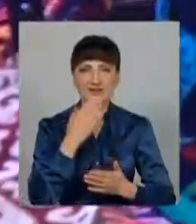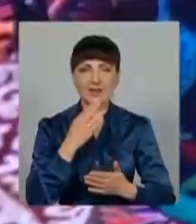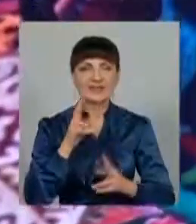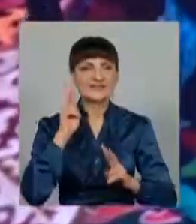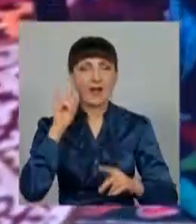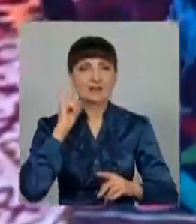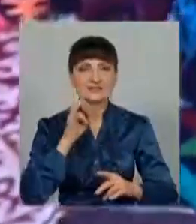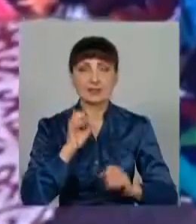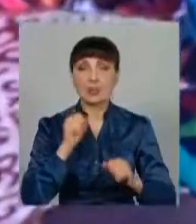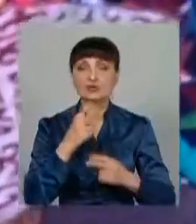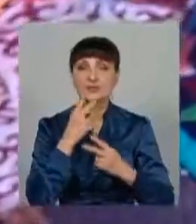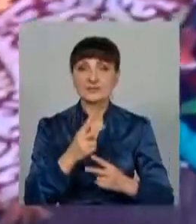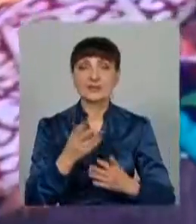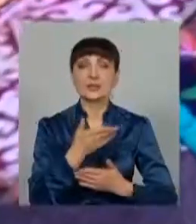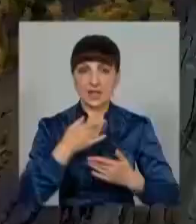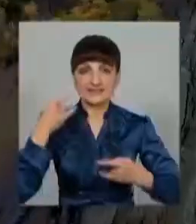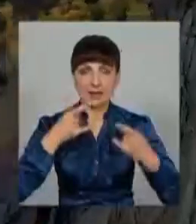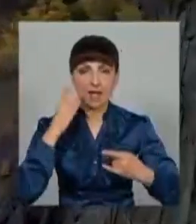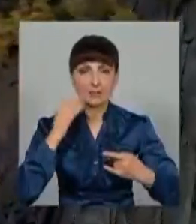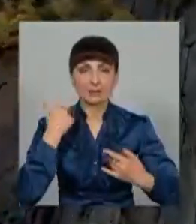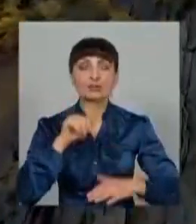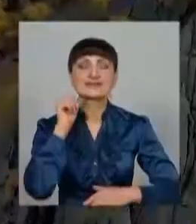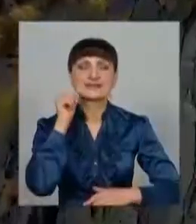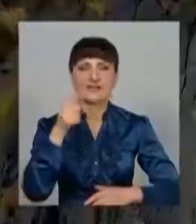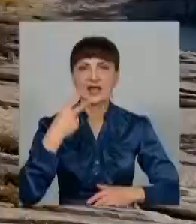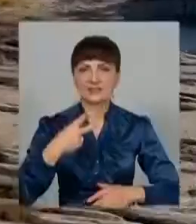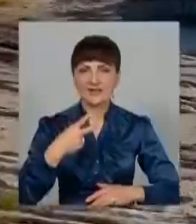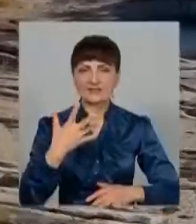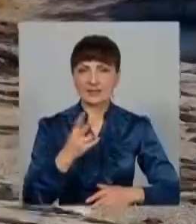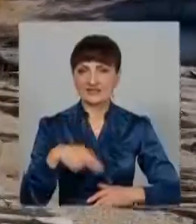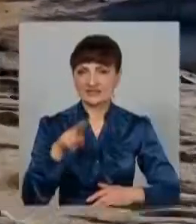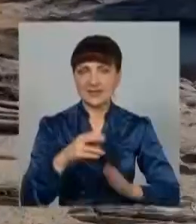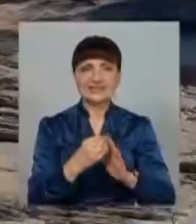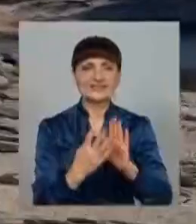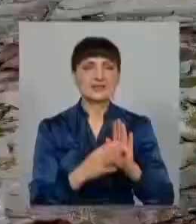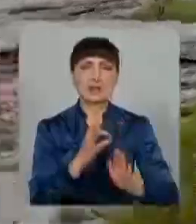«Неизведанный Казахстан» можно посмотреть на нашем телеканале уже завтра, 25